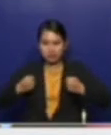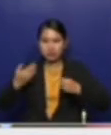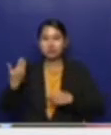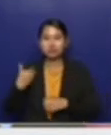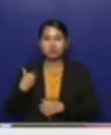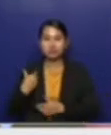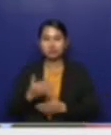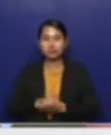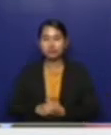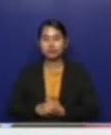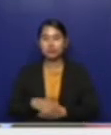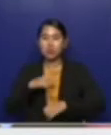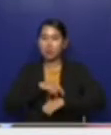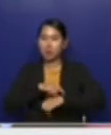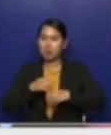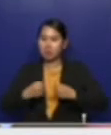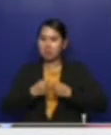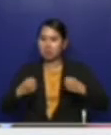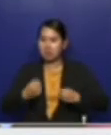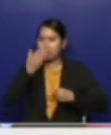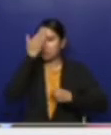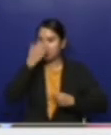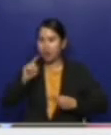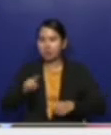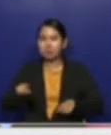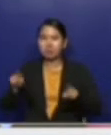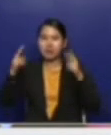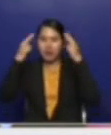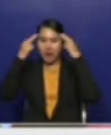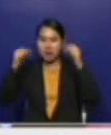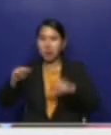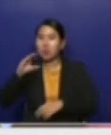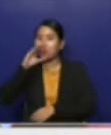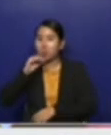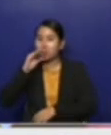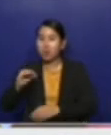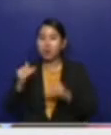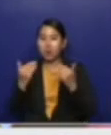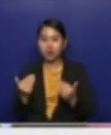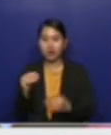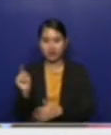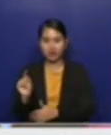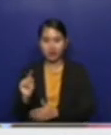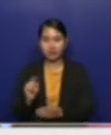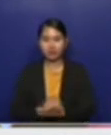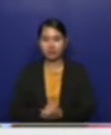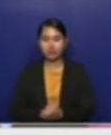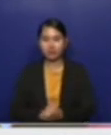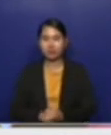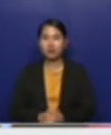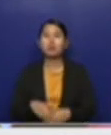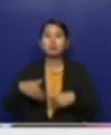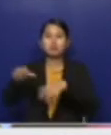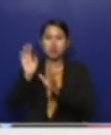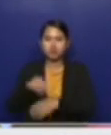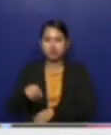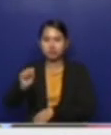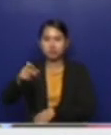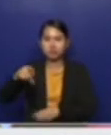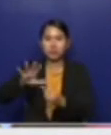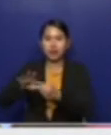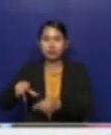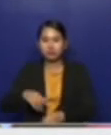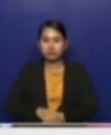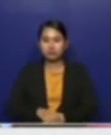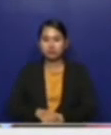าไปสอดรับกับสิ่งที่ท่านนายกรัฐมนตรีพูดอยู่ขณะนี้ก็เป็นเรื่องของสภาไ